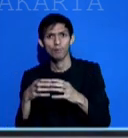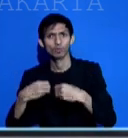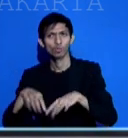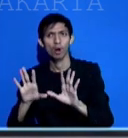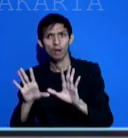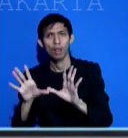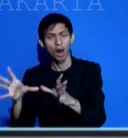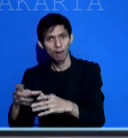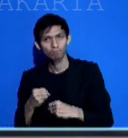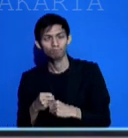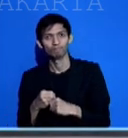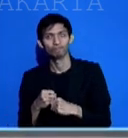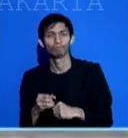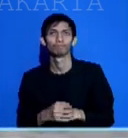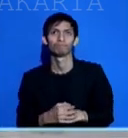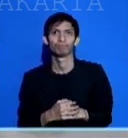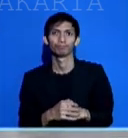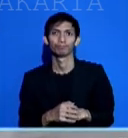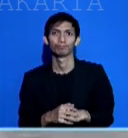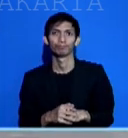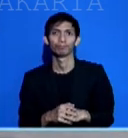raib dijarah pencuri.